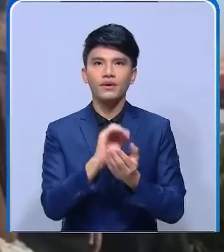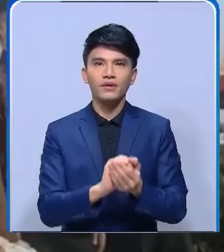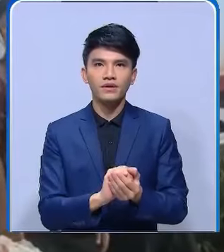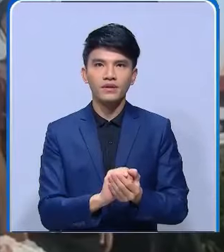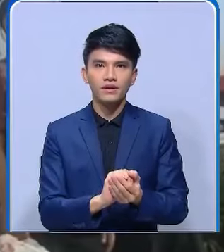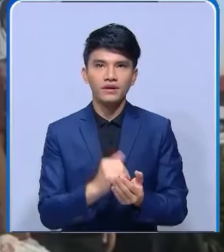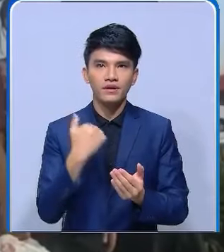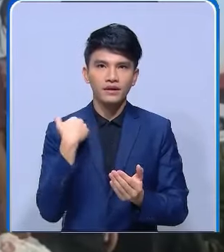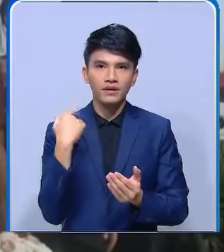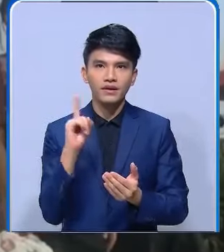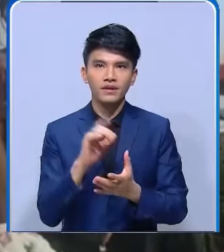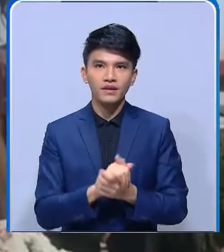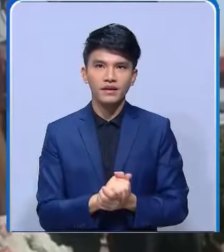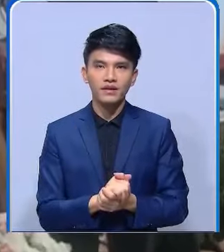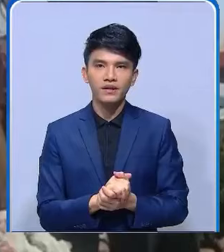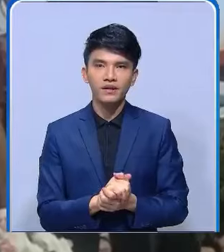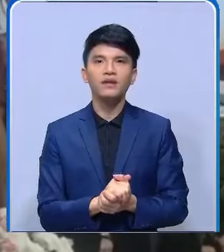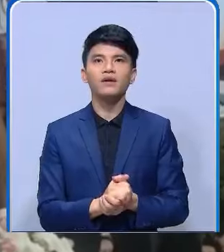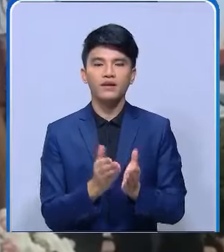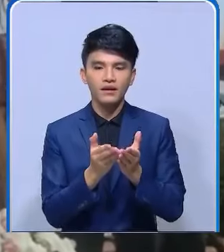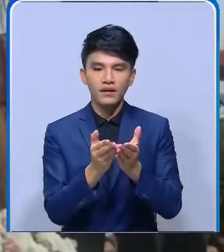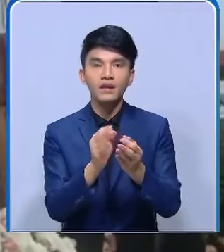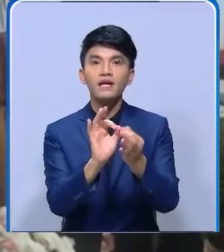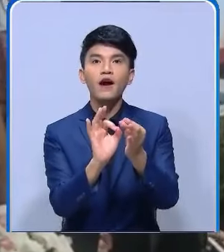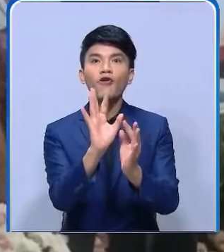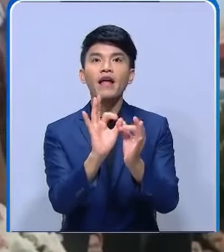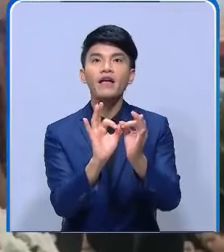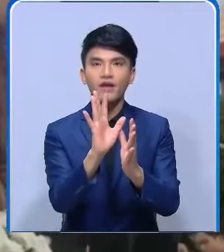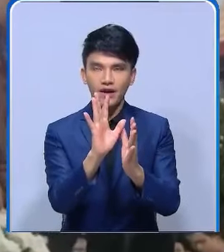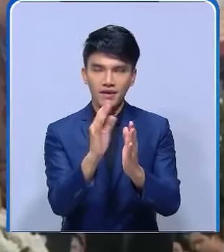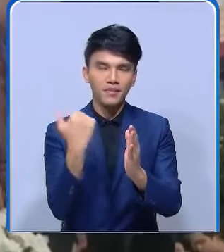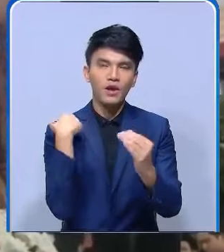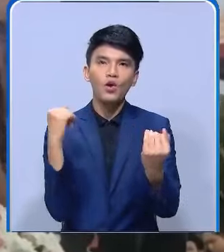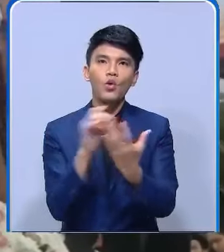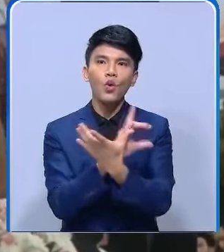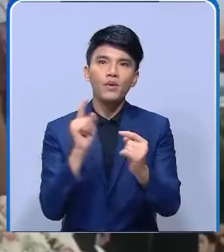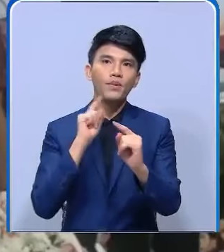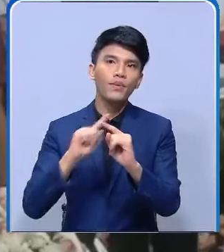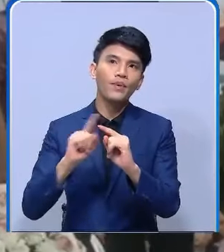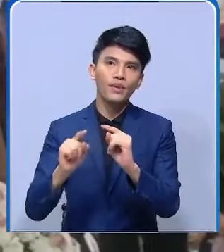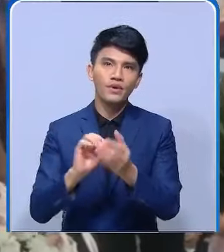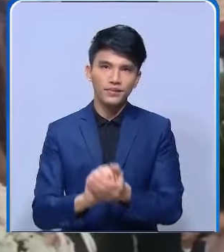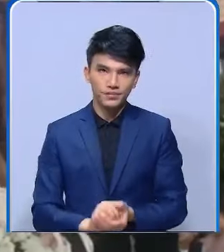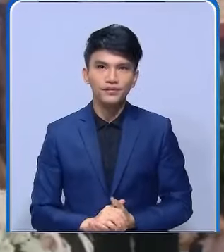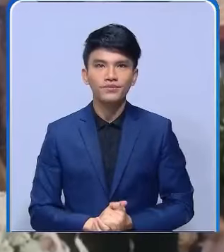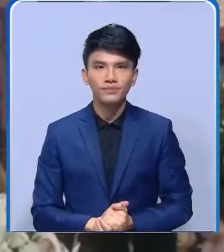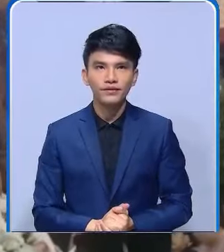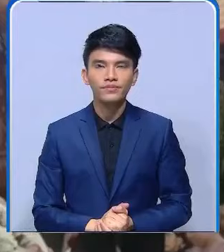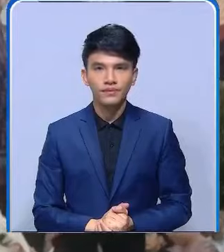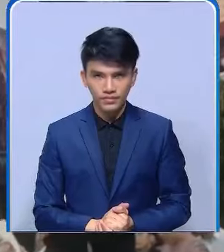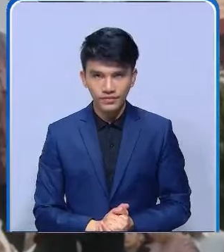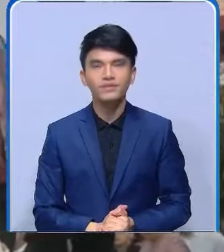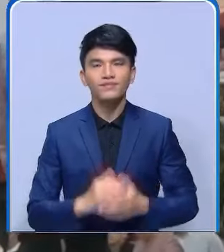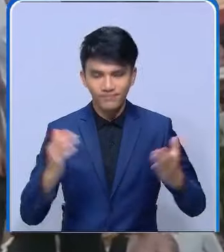ะมีอะไรนะแข่งเรือไฟนะคะมีหลายเทศกาลมากที่มีเสน่ห์มากๆเพราะฉะนั้นซอฟต์พาว